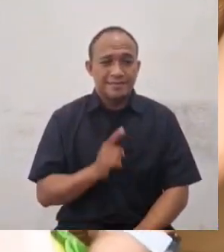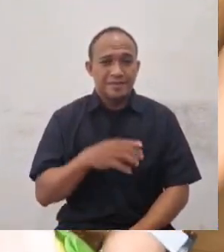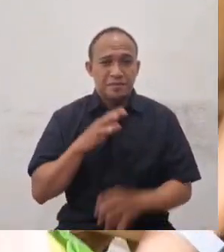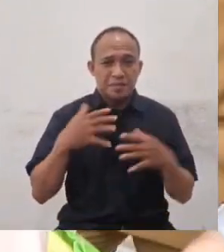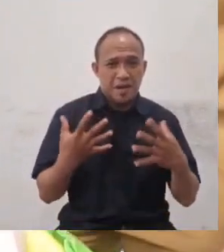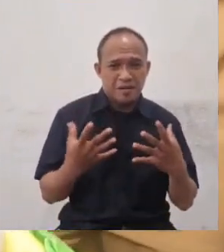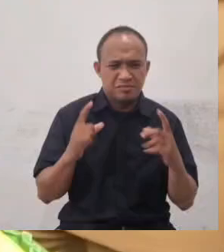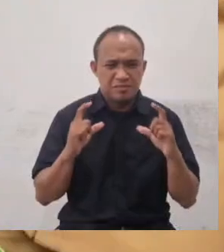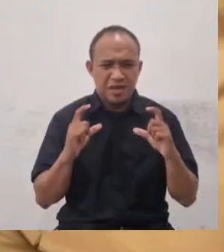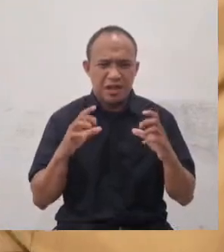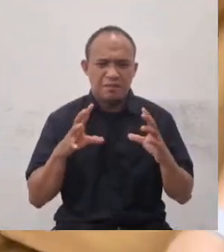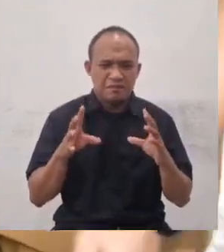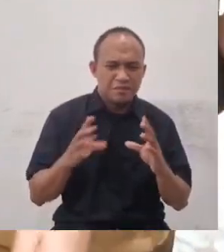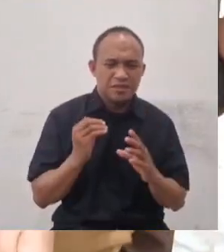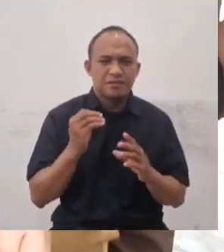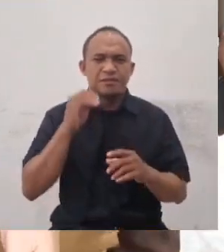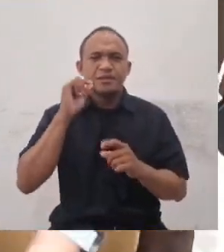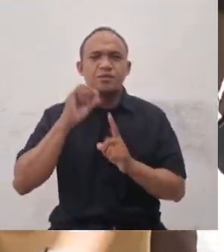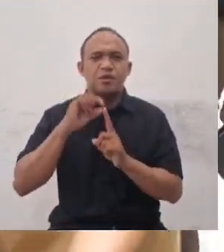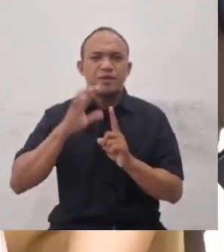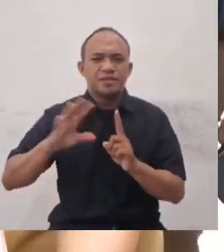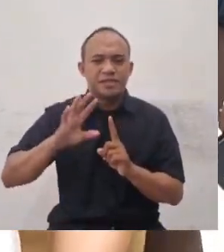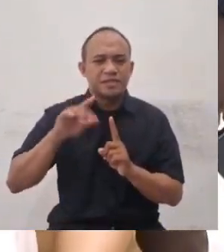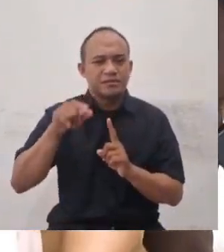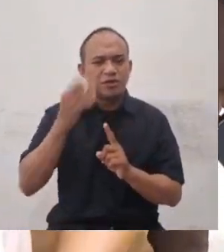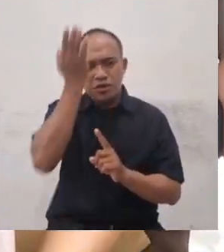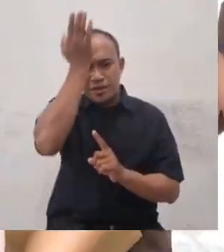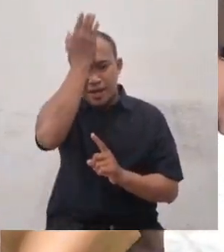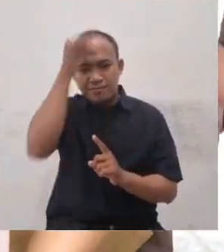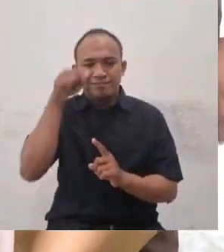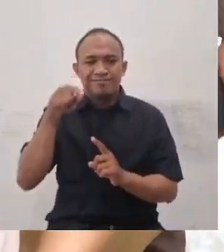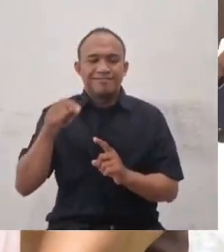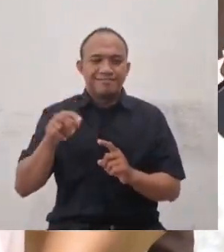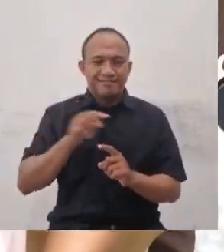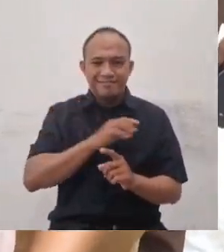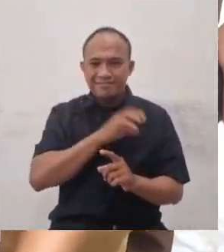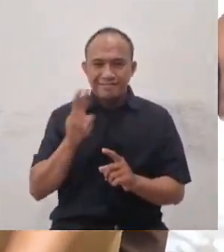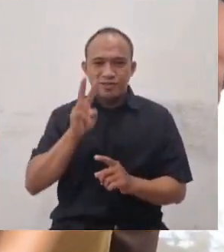Sebagaimana diketahui, data TENKES di Provinsi Gorontalo berada di angka